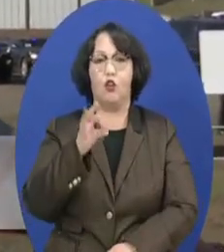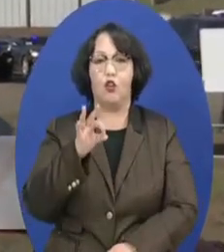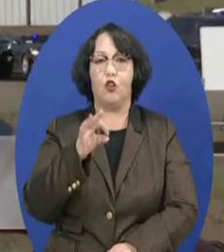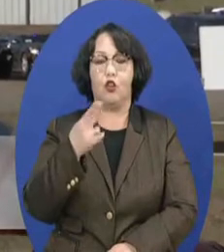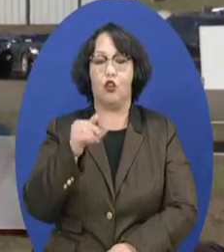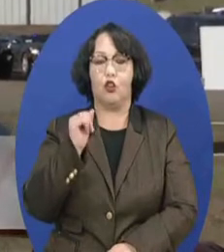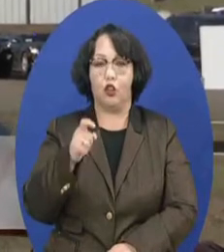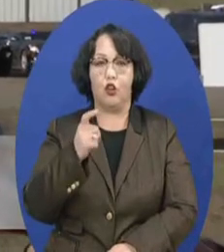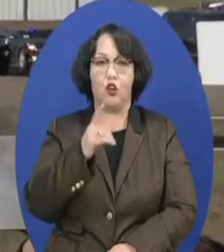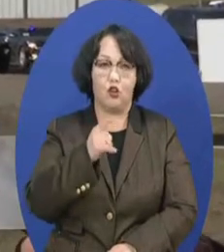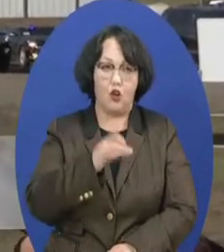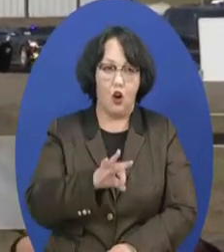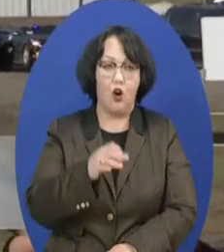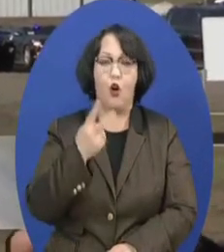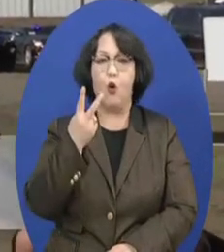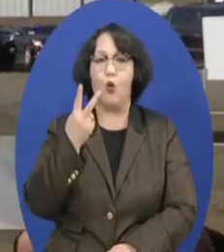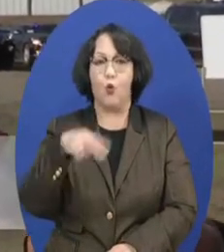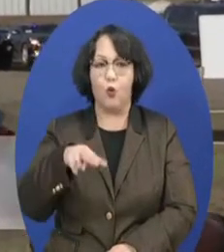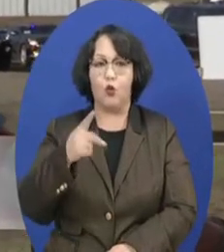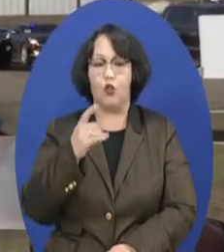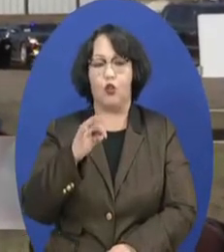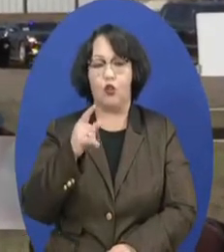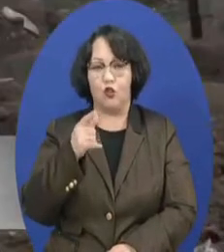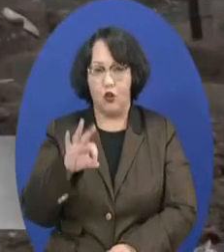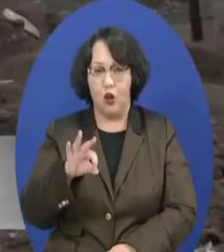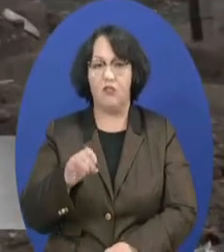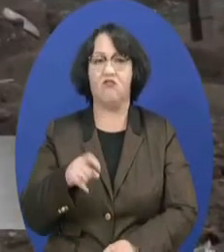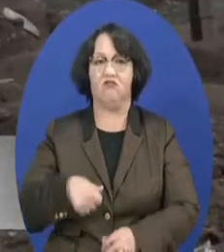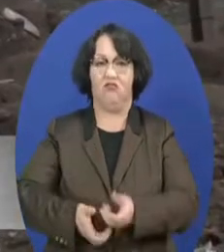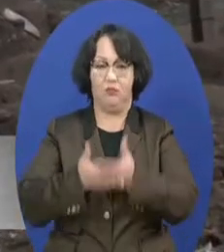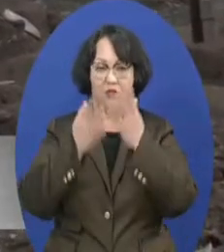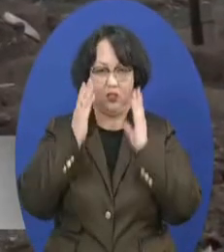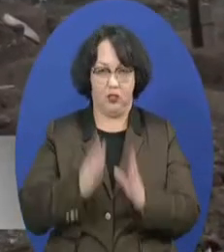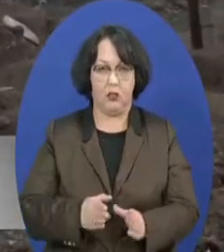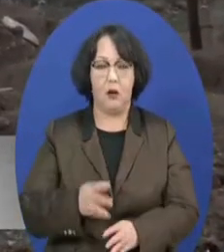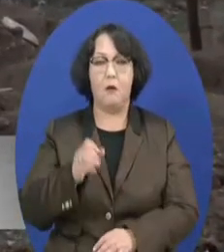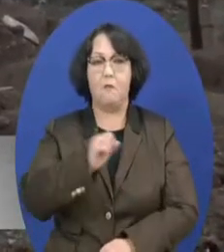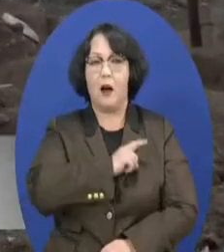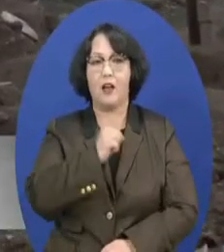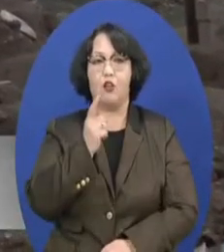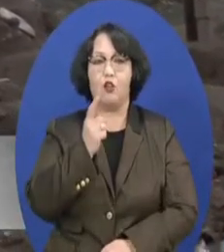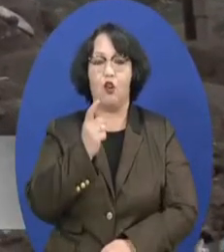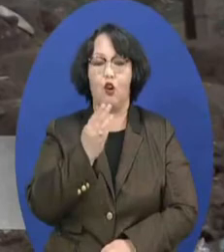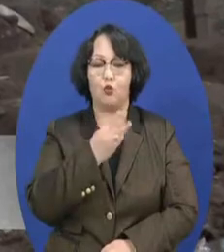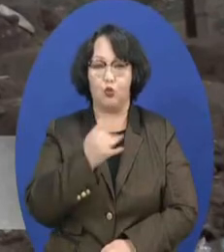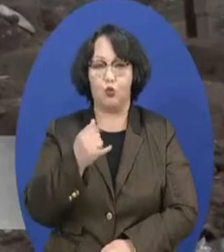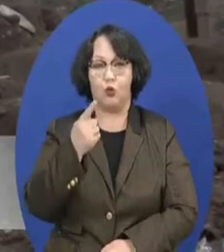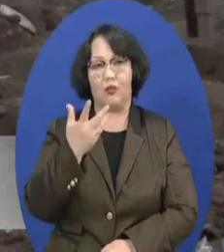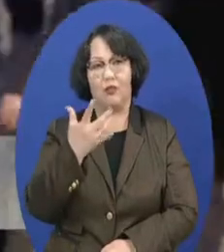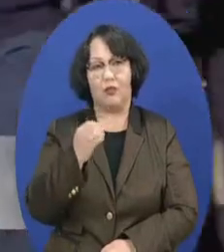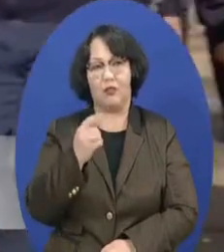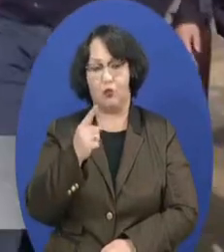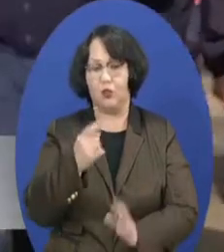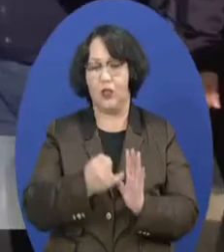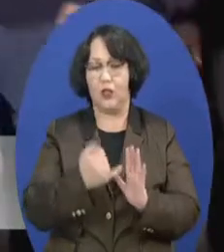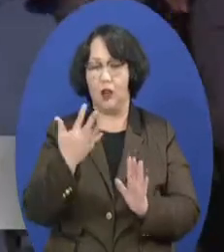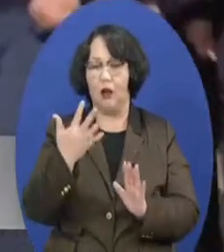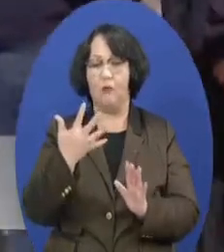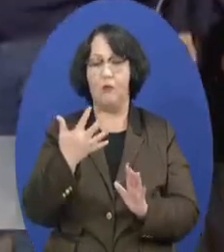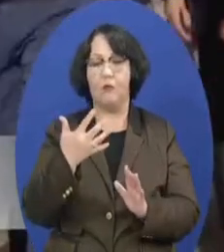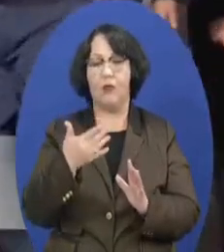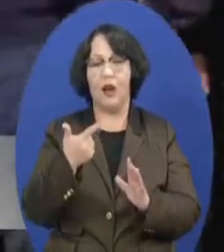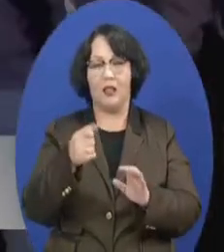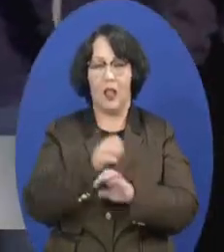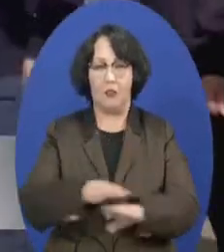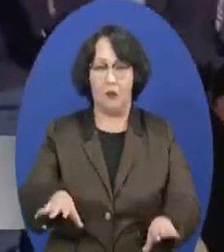холбоотой түүнийг дэмжсэн юм шийдвэр байна. Баян хөшөө 165 га газарт 4,000 айлын орон сууц шинээр барих төрийн